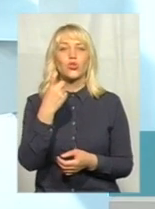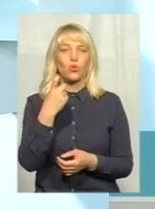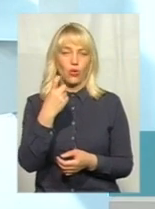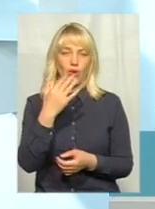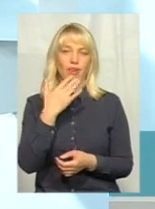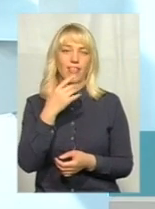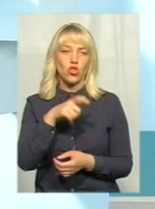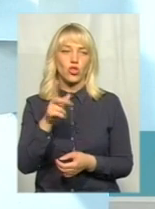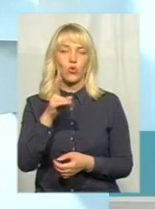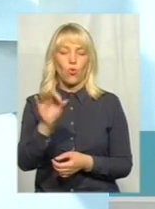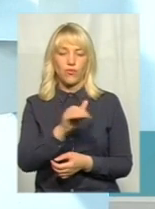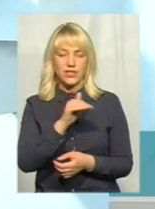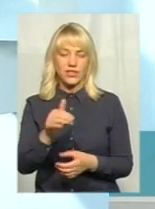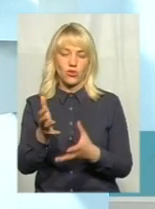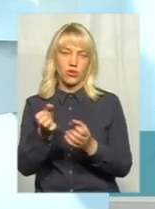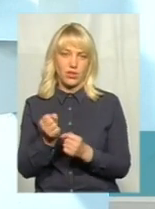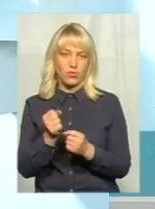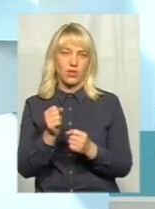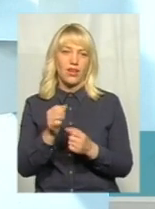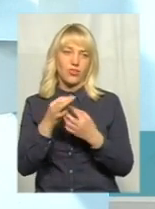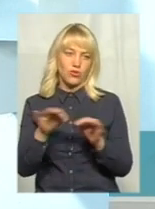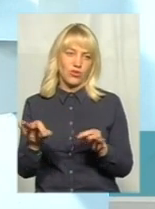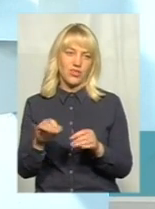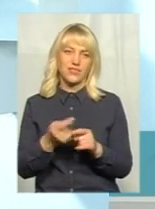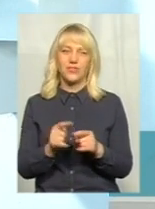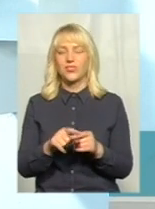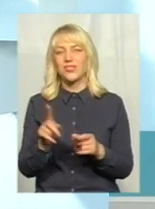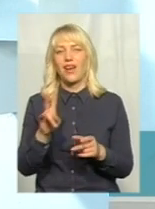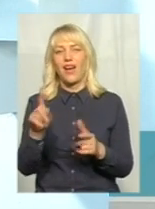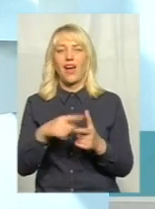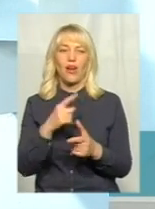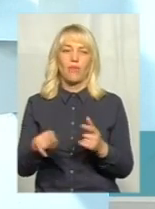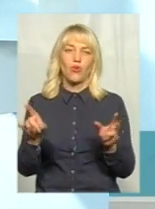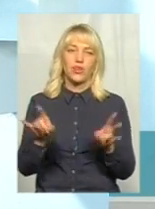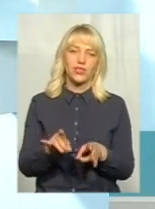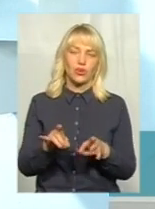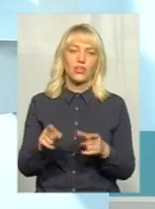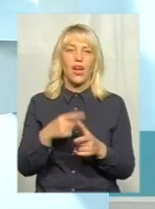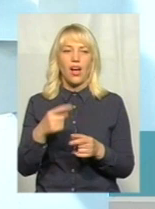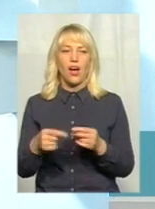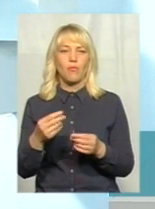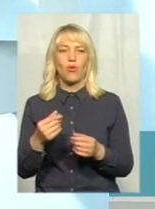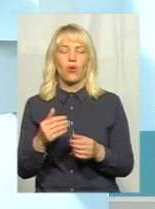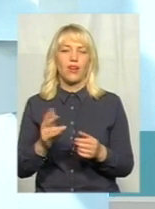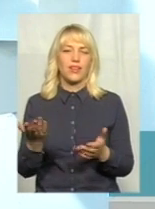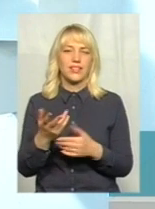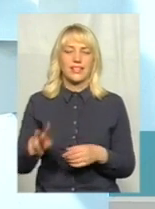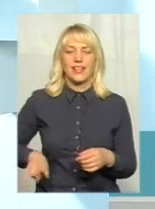офіційно отримали дозвіл і працюють. Ну, вибачте, це або інвестора на підприємство, або комерційні директори, або фінансові якісь